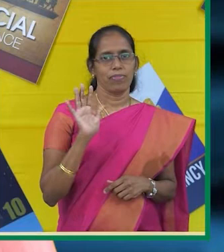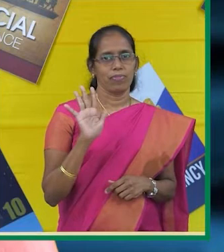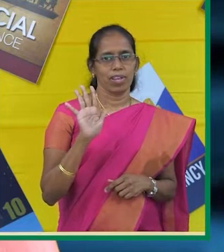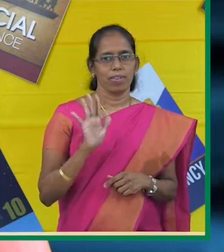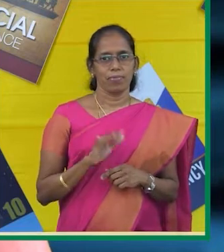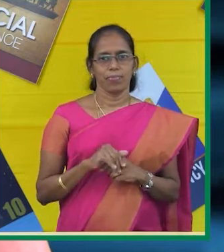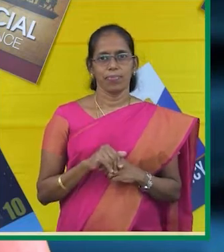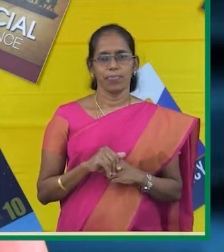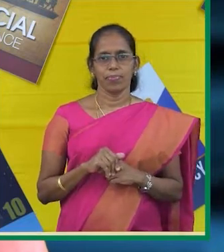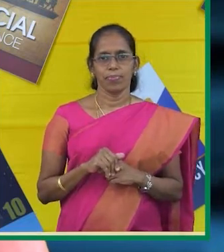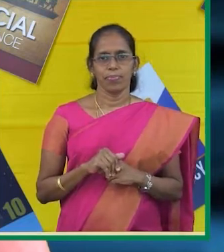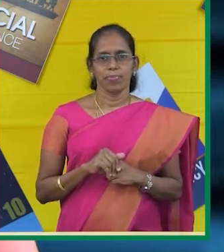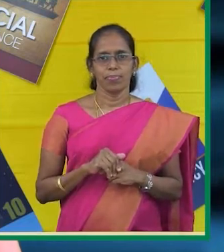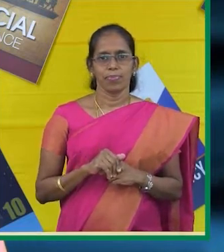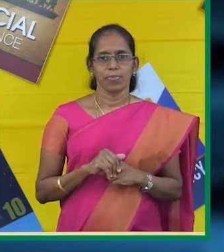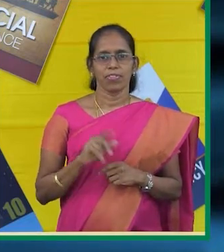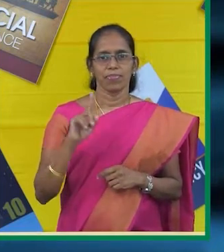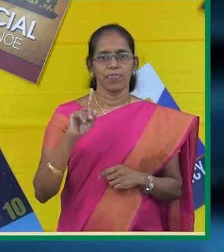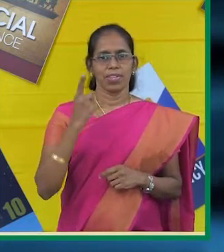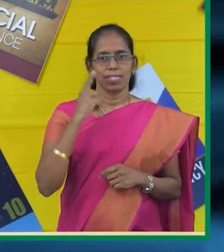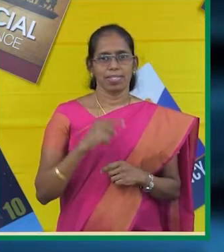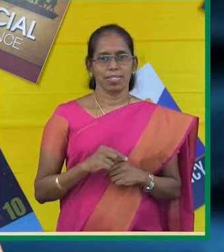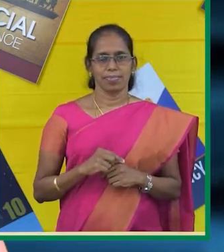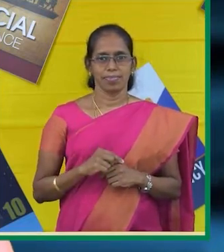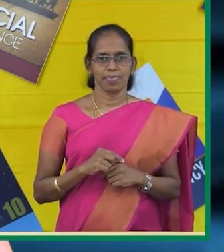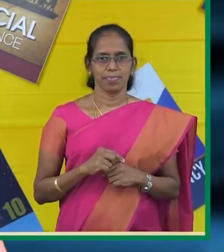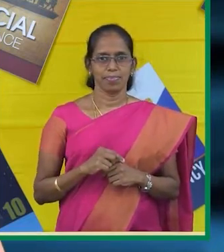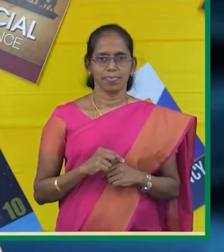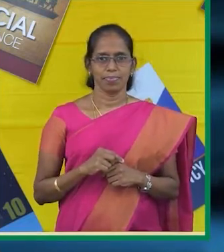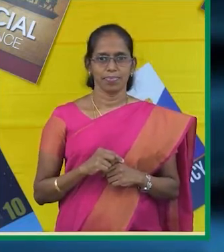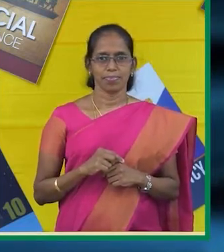Unit 5. Unit 5 la ondru